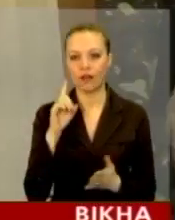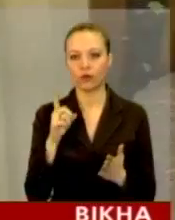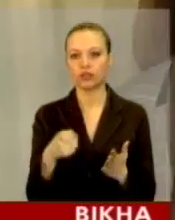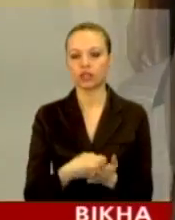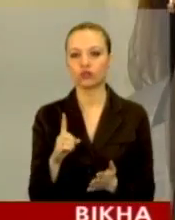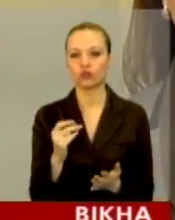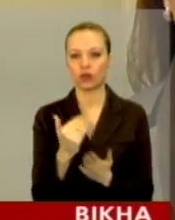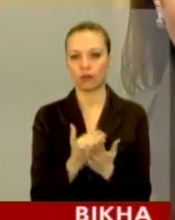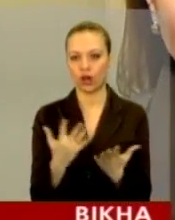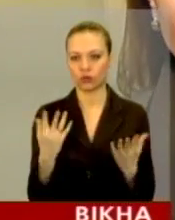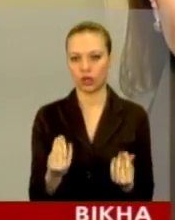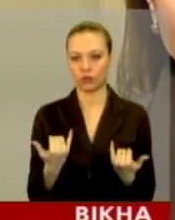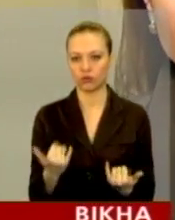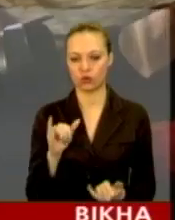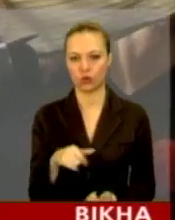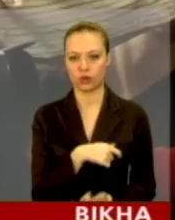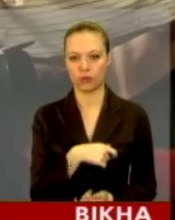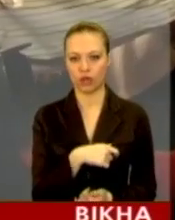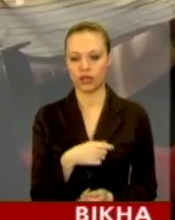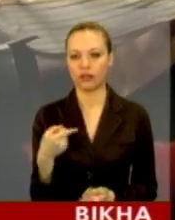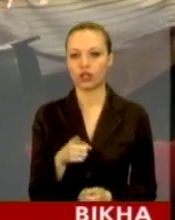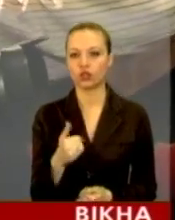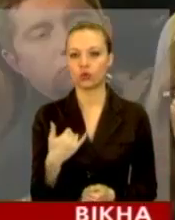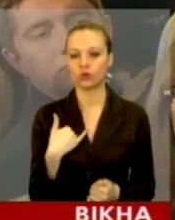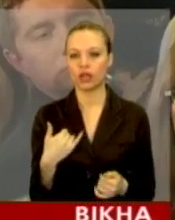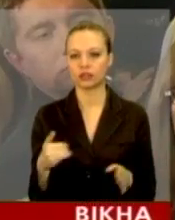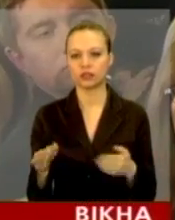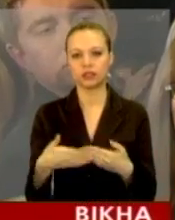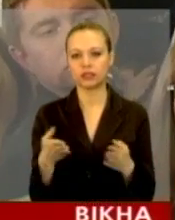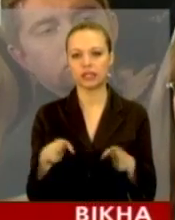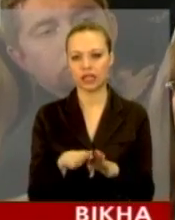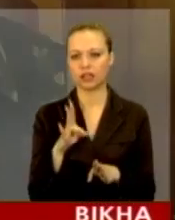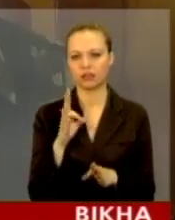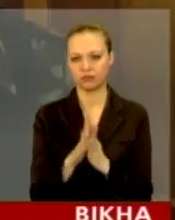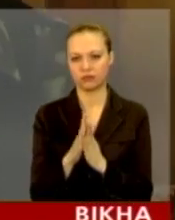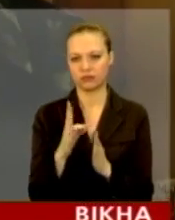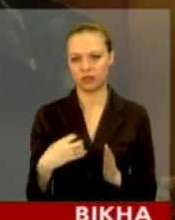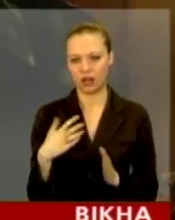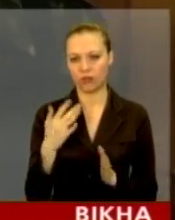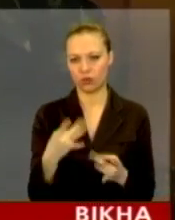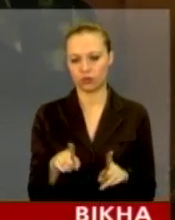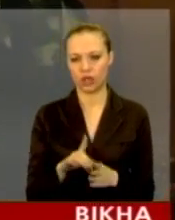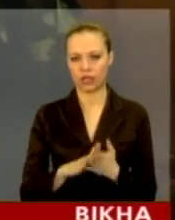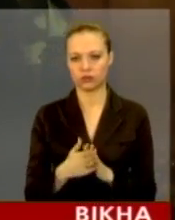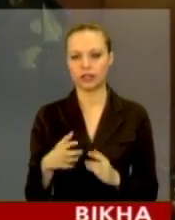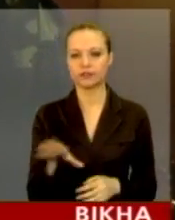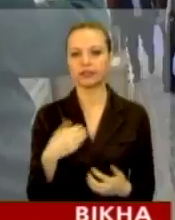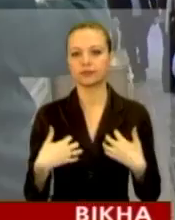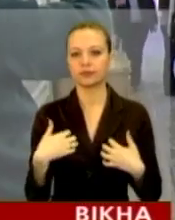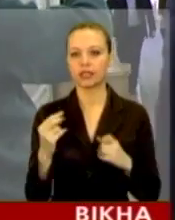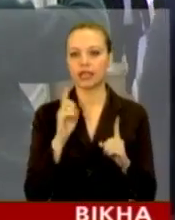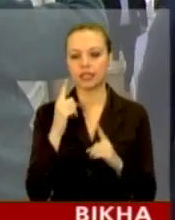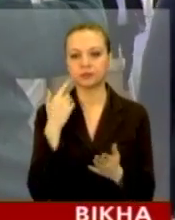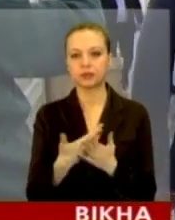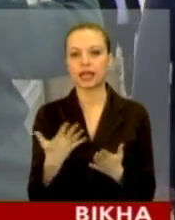ж на порядку денному сьогодні у депутатів. Те, що закрите, не лякайтесь, ну така ситуація в країні. Депутати поспішають на засідання і